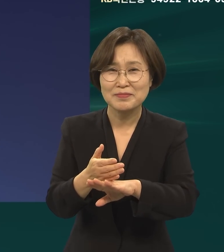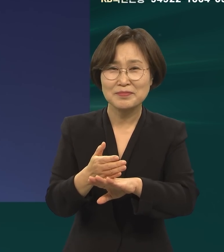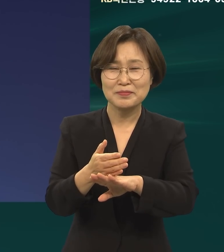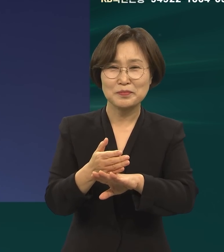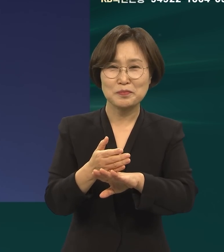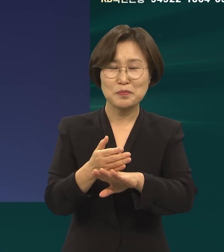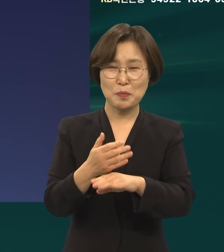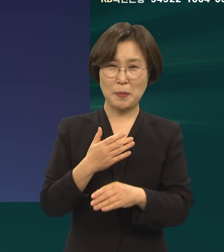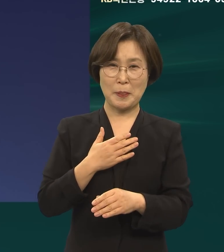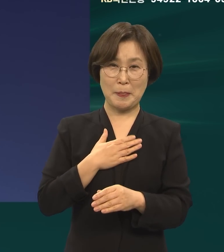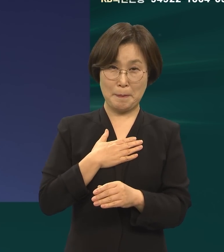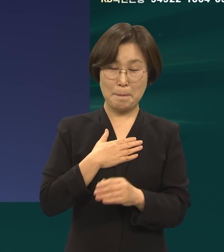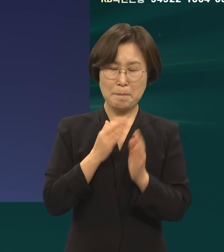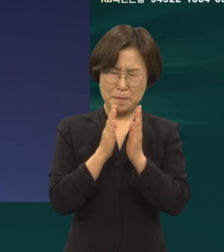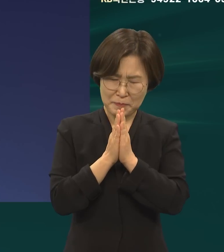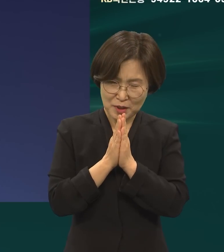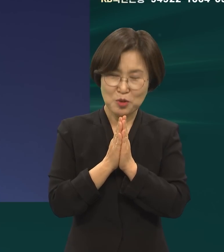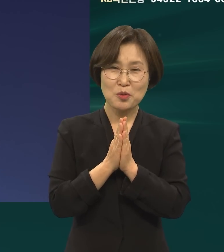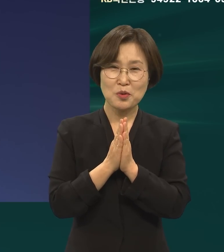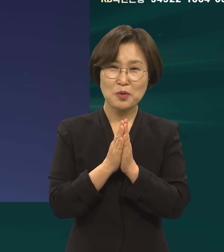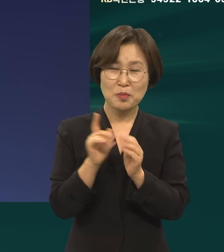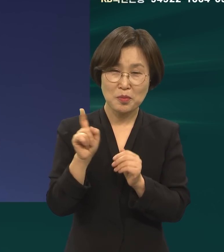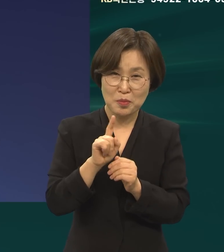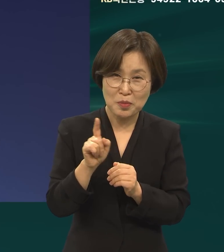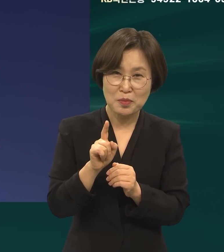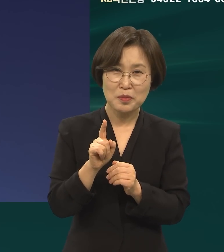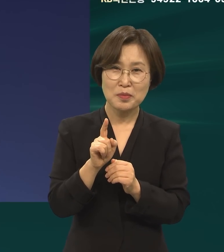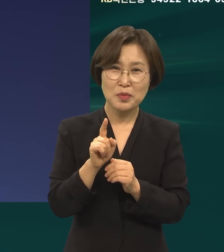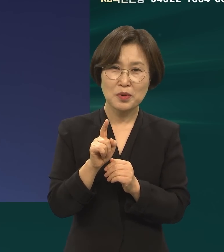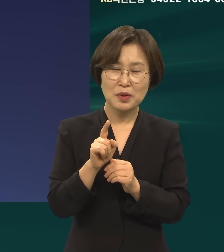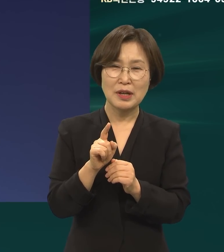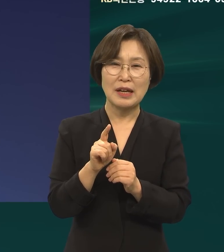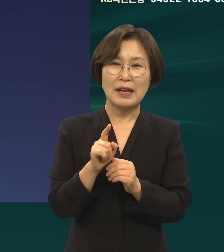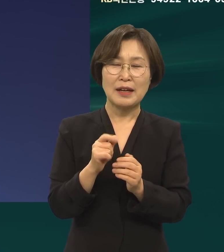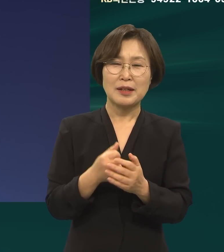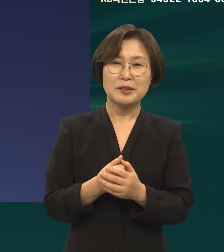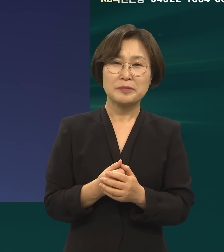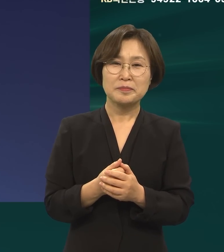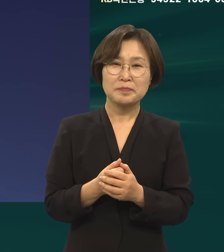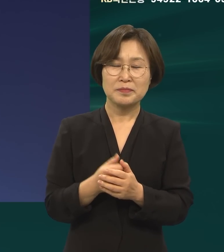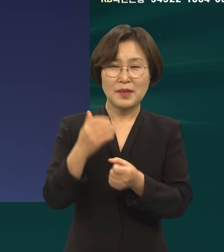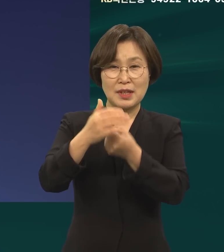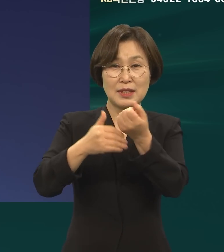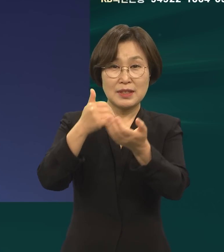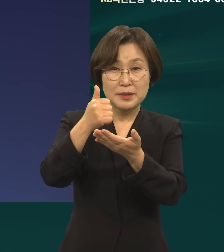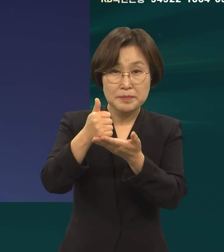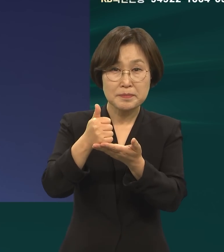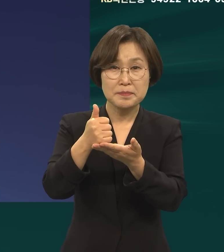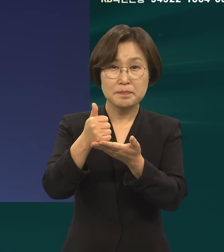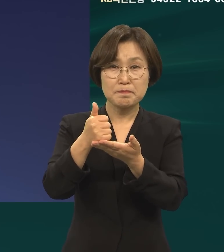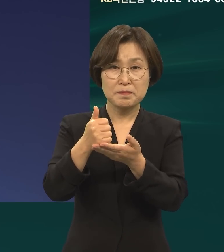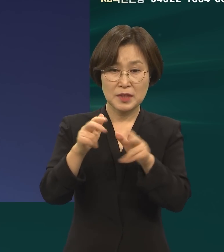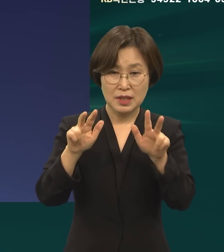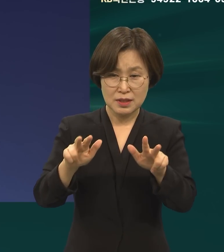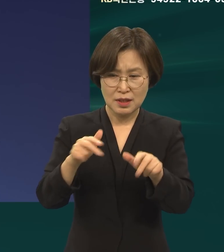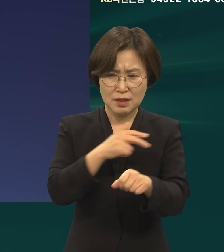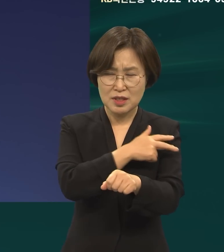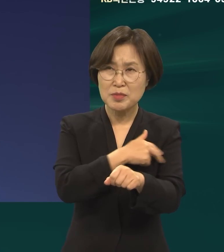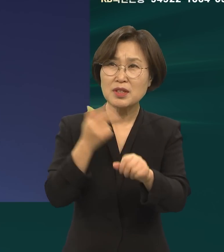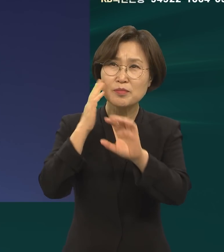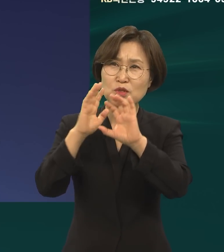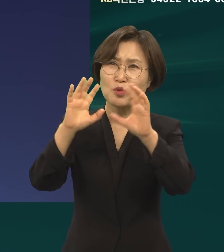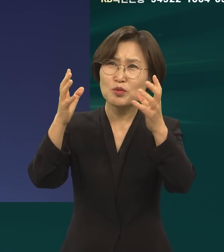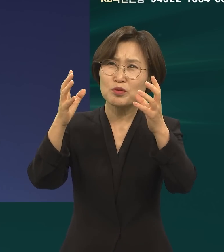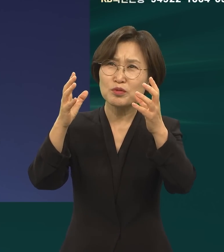저는 기도합니다. 최 집사, 박 집사 기도하자. 하나님, 이제 우리 집사님 천국